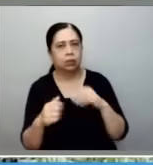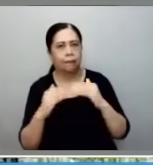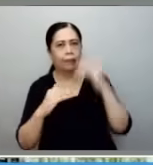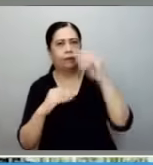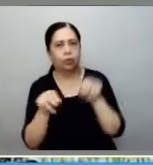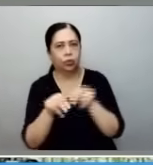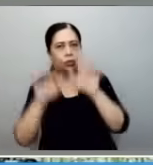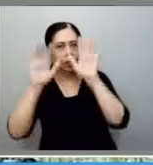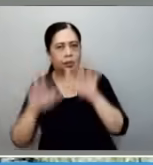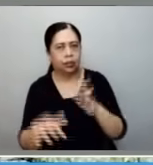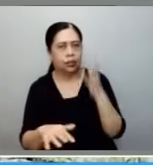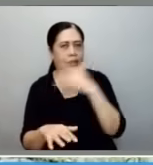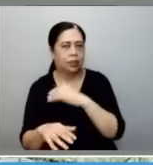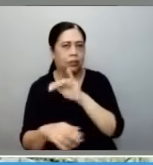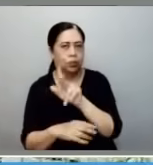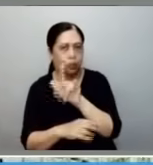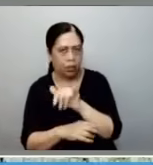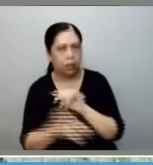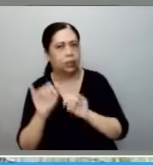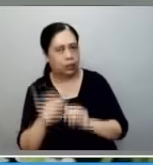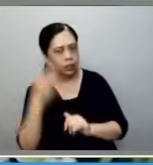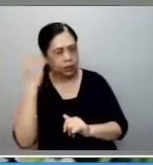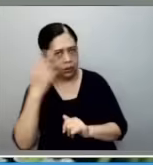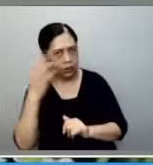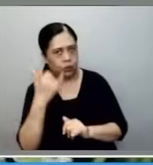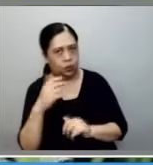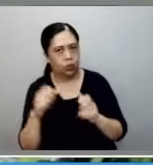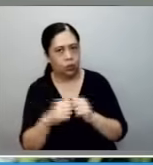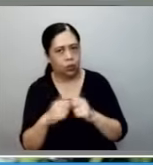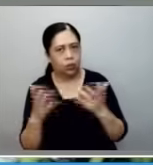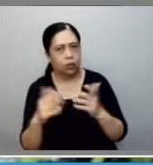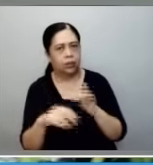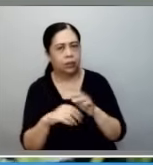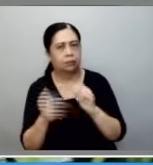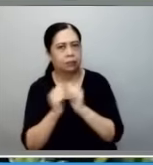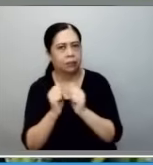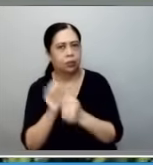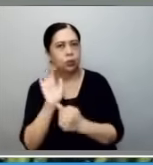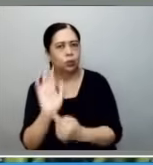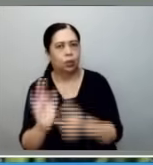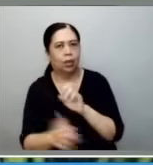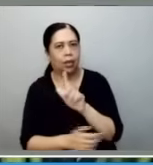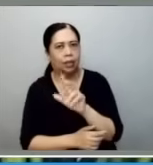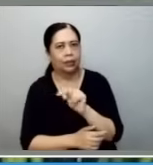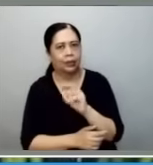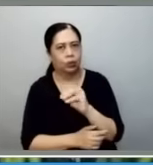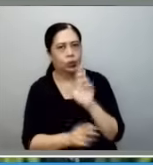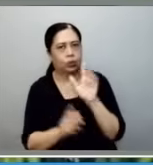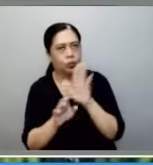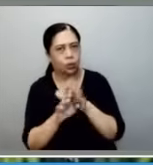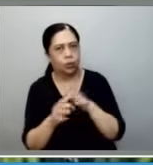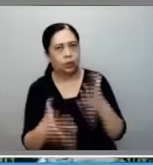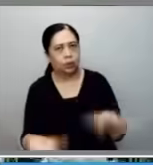ulan itong nakaraan na July. Mm-hmm. So yun po yung sinasabi natin precursory or early sign ng El Nino. And then, unti-unti po, pag